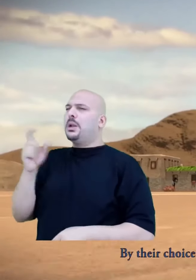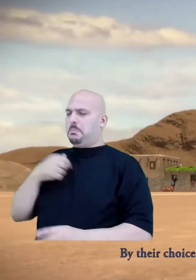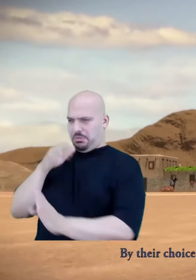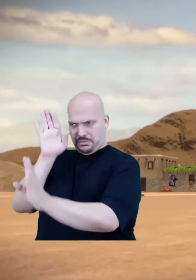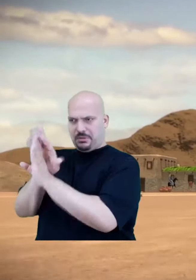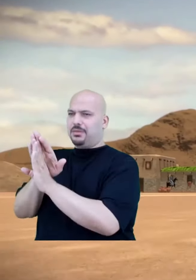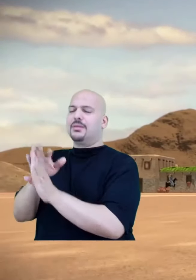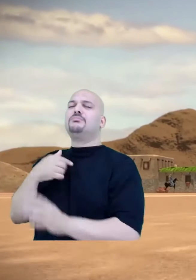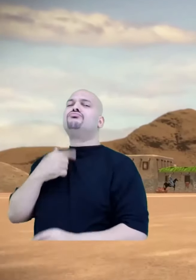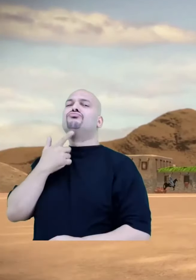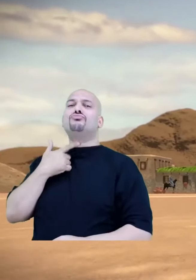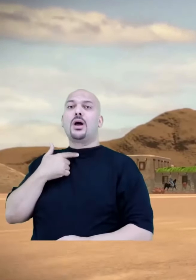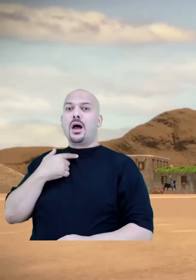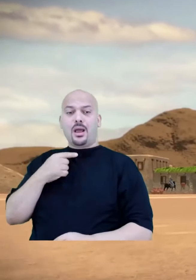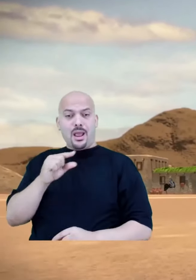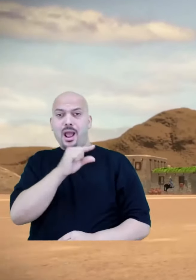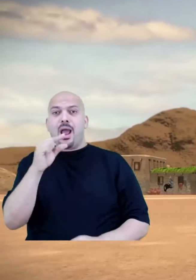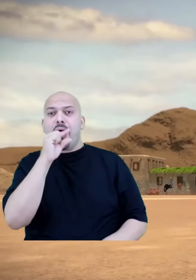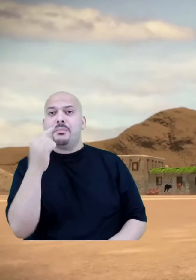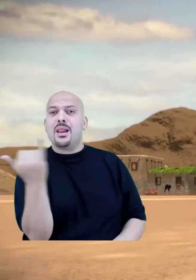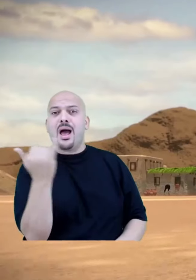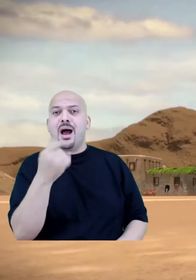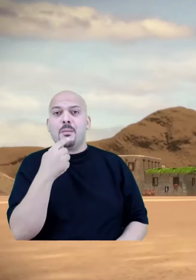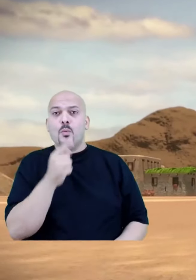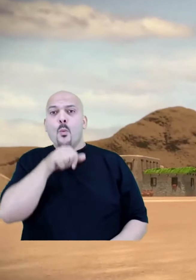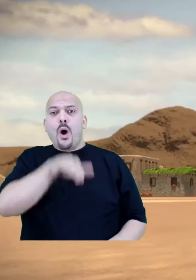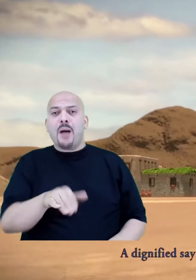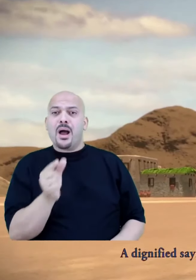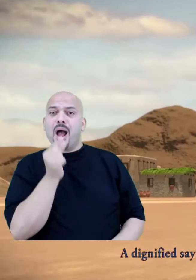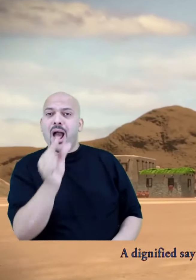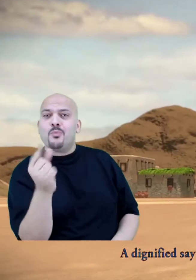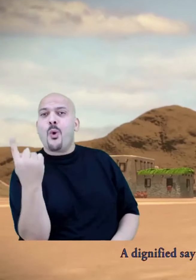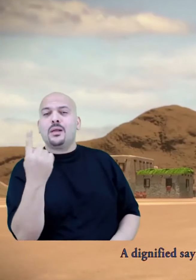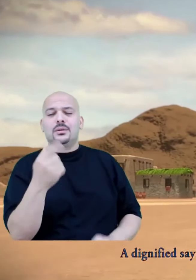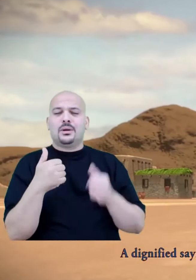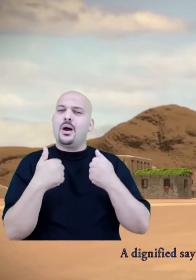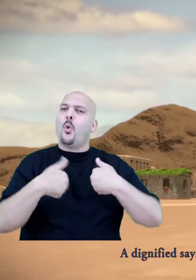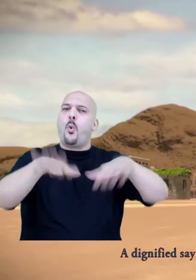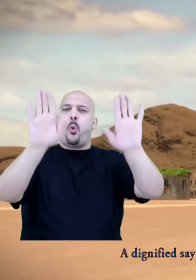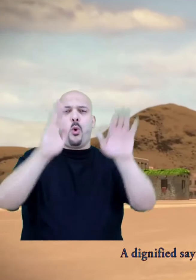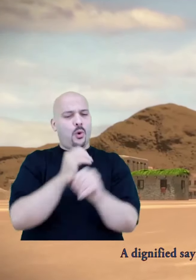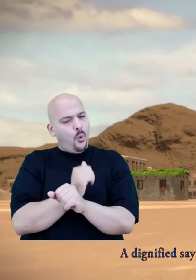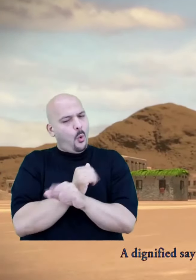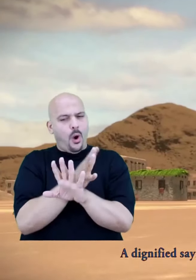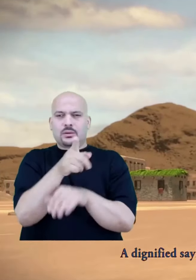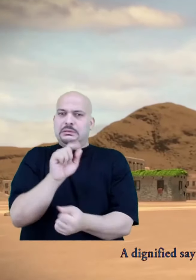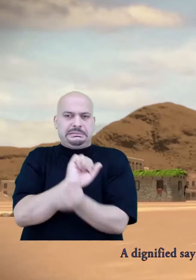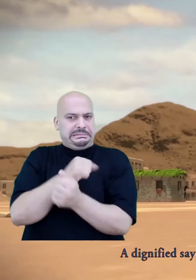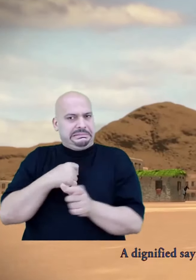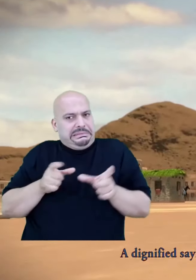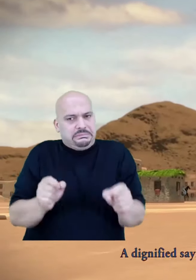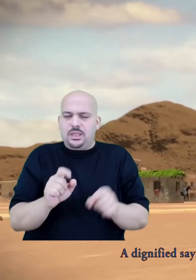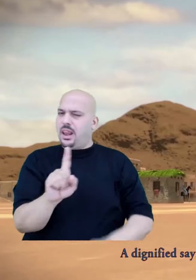الإسلام. اذهبوا فأنتم الطلقاء، قولة كريمة